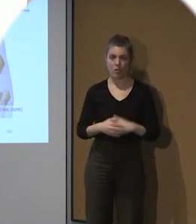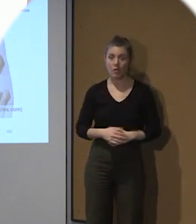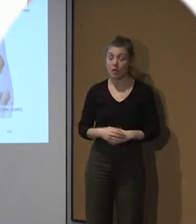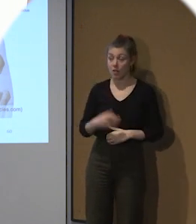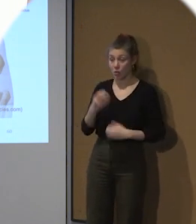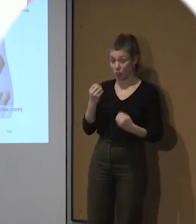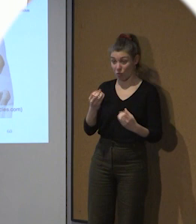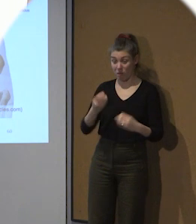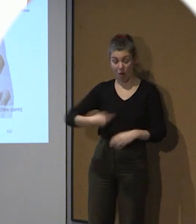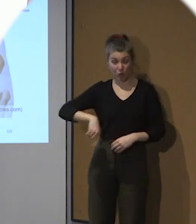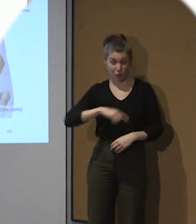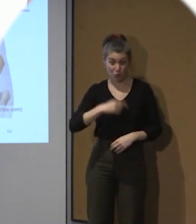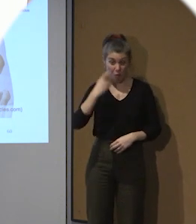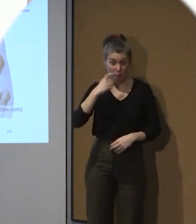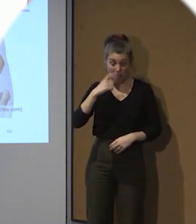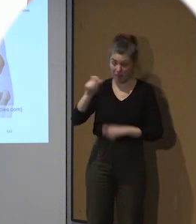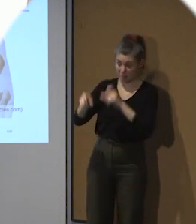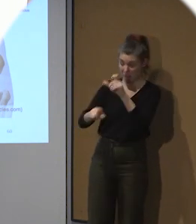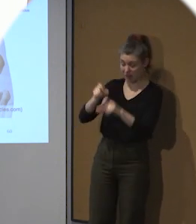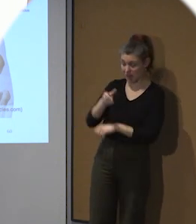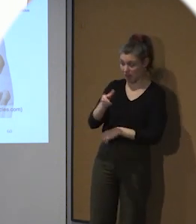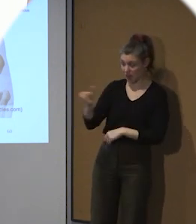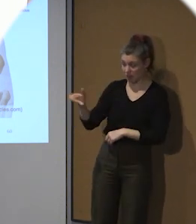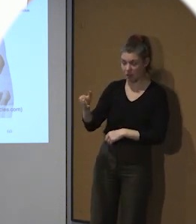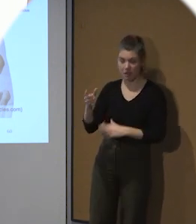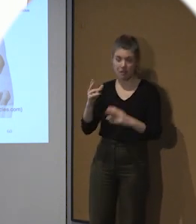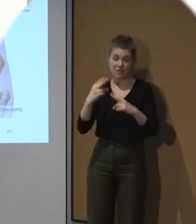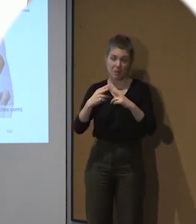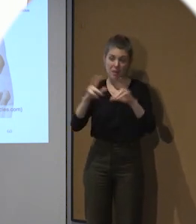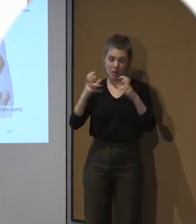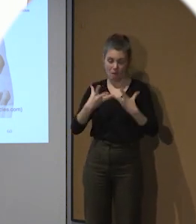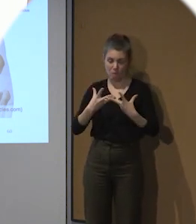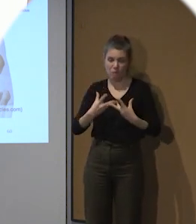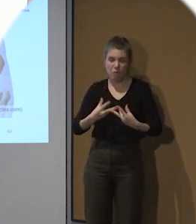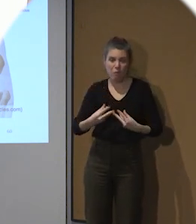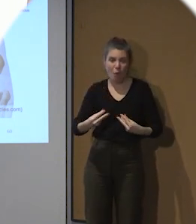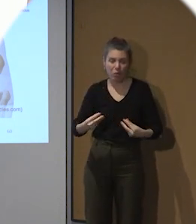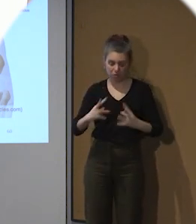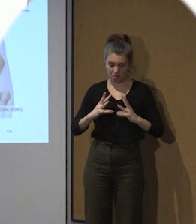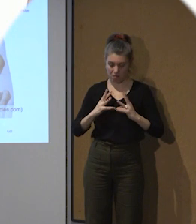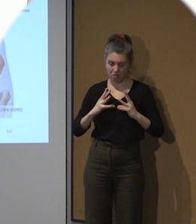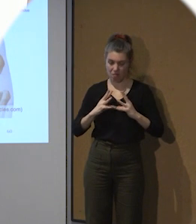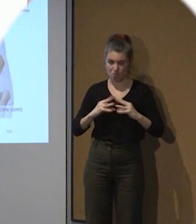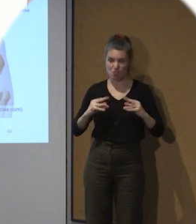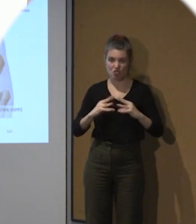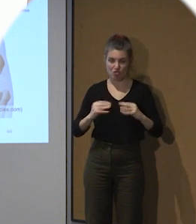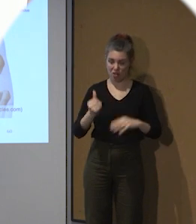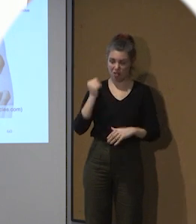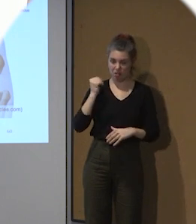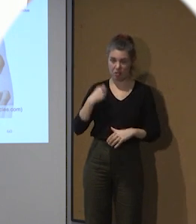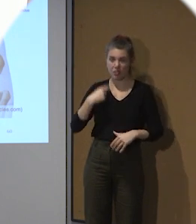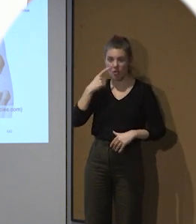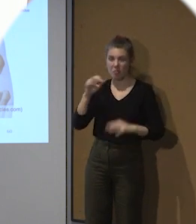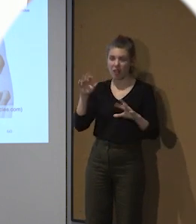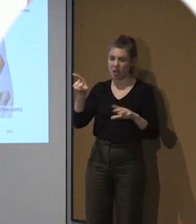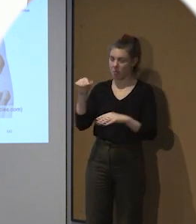quand on examine les patients en statique, on parle de fonte paravertébrale, on voit que le muscle est assez... je ne vais pas dire mollation, mais ne sort